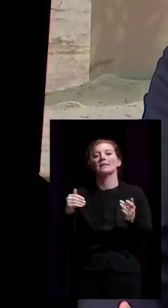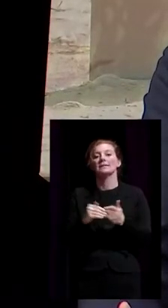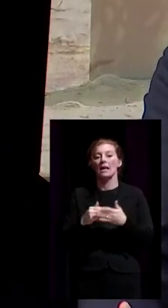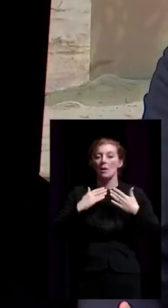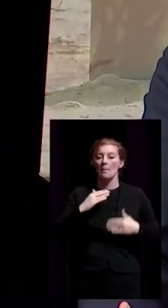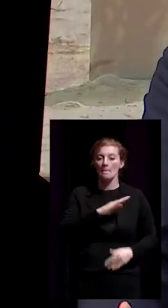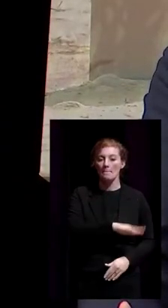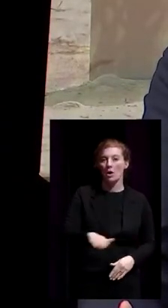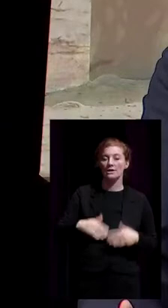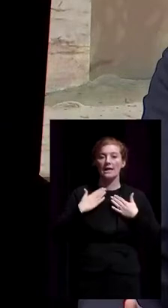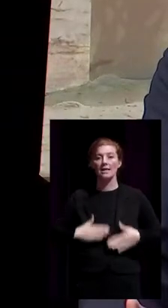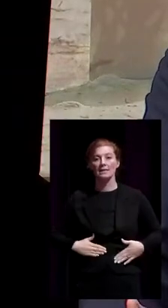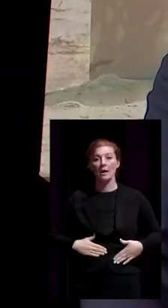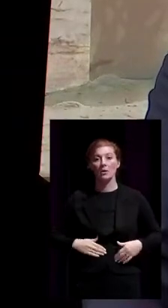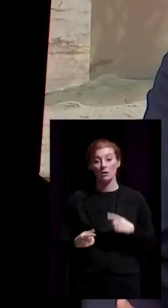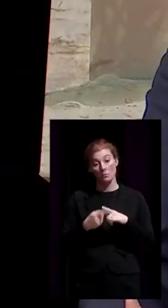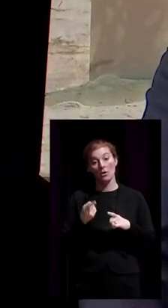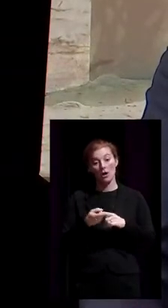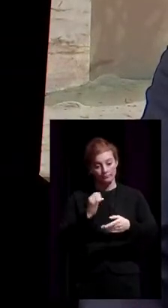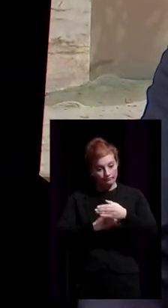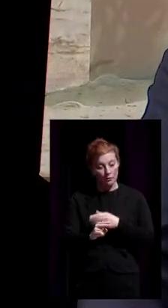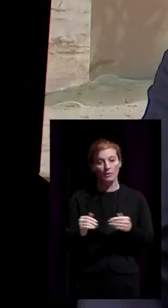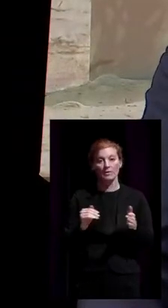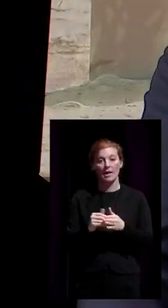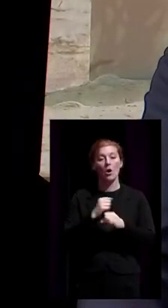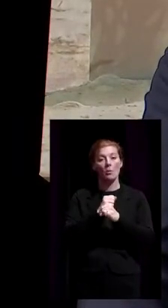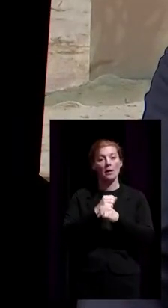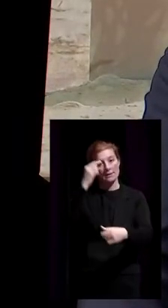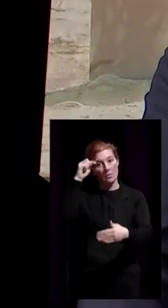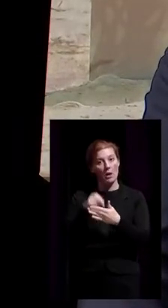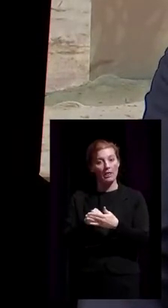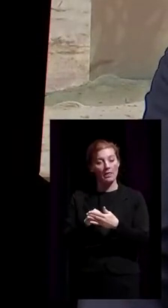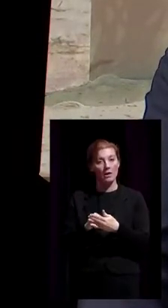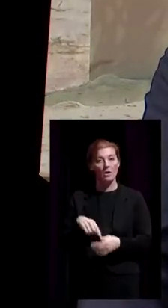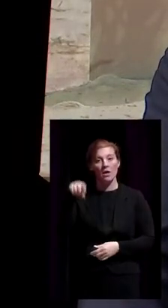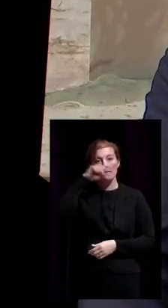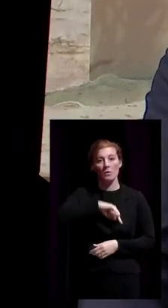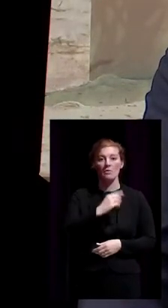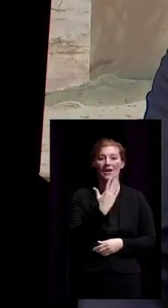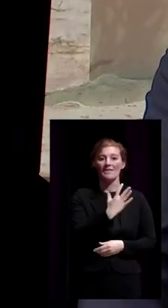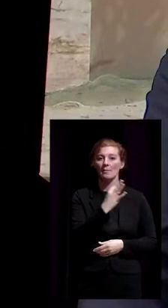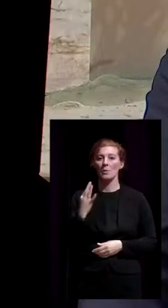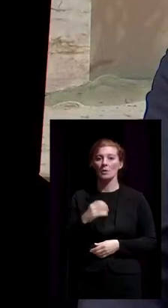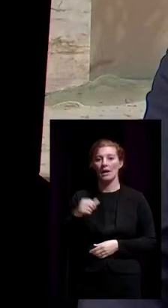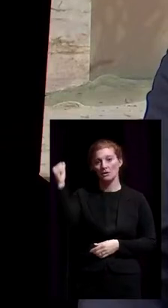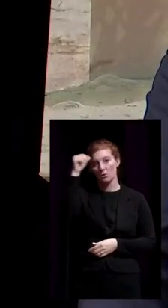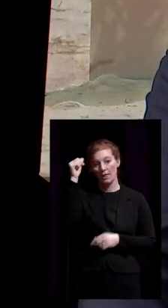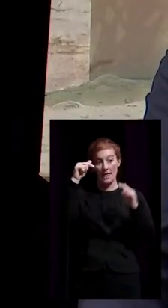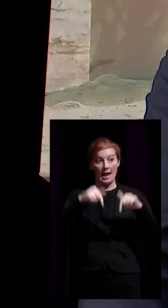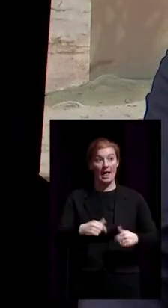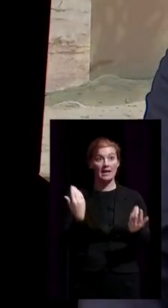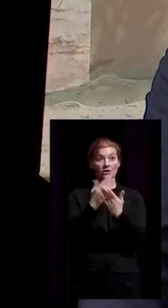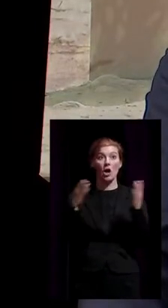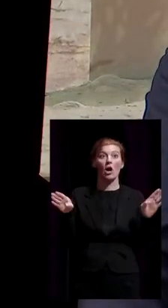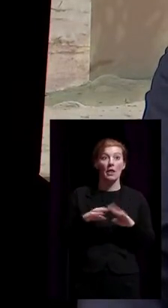en ingång till hållbarhetsmål och skapa ett engagemang. Och vi hade här i fjol 500 studenter i denna salen. Det är det som ska